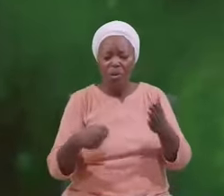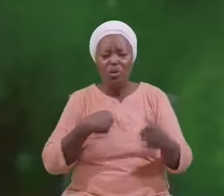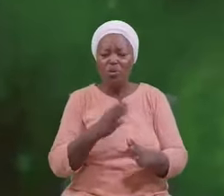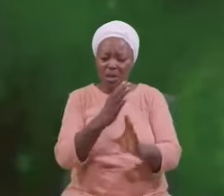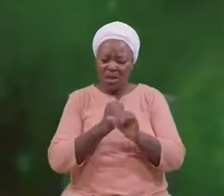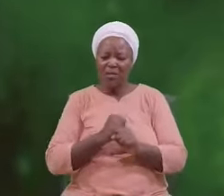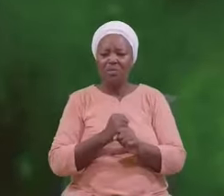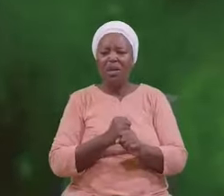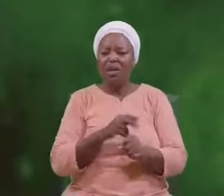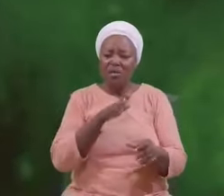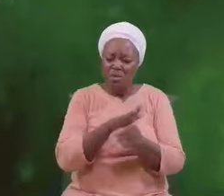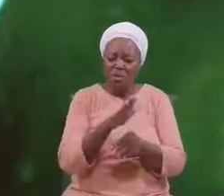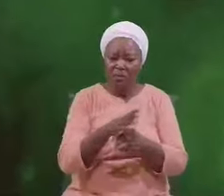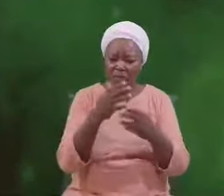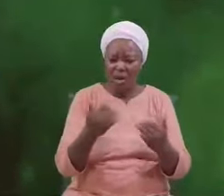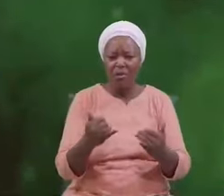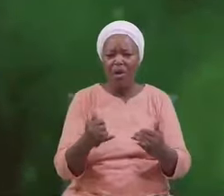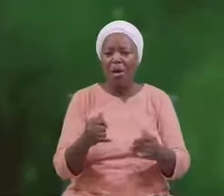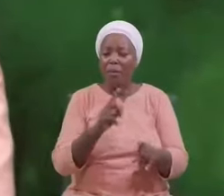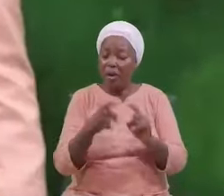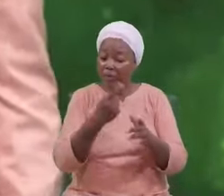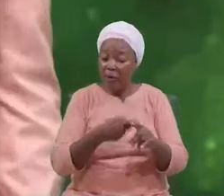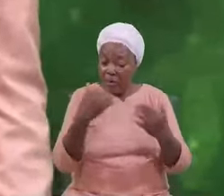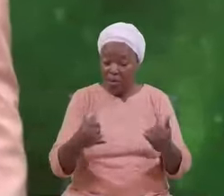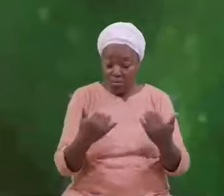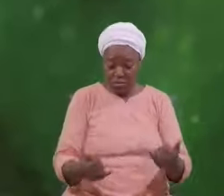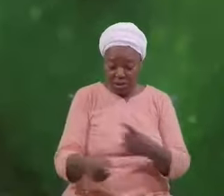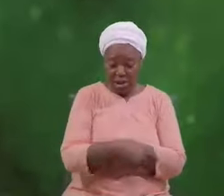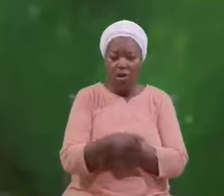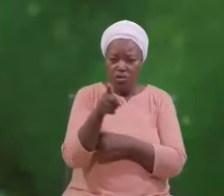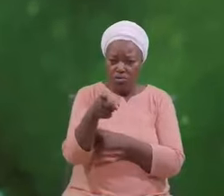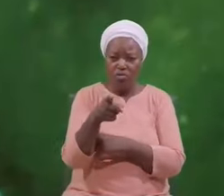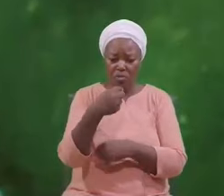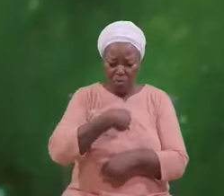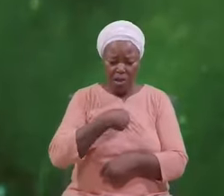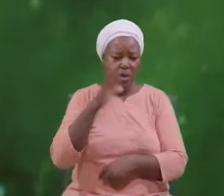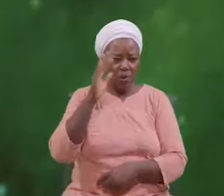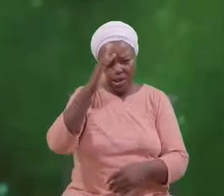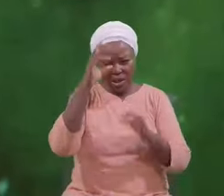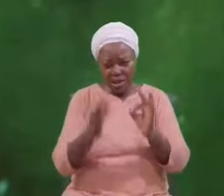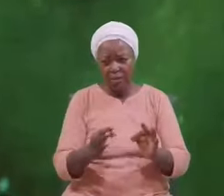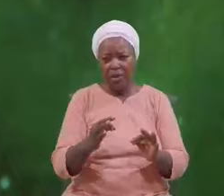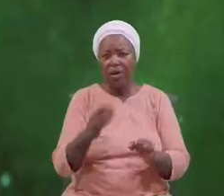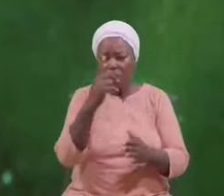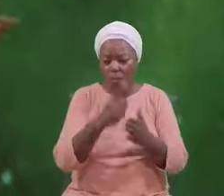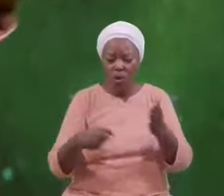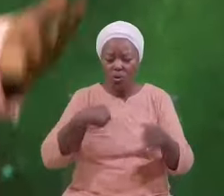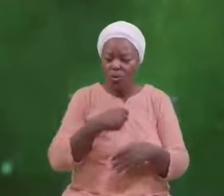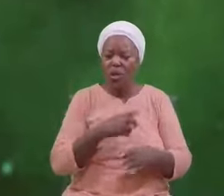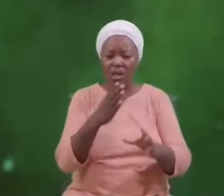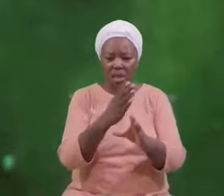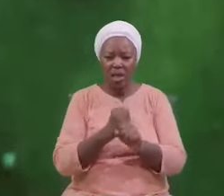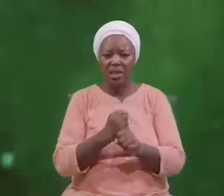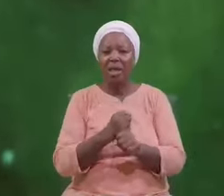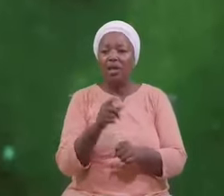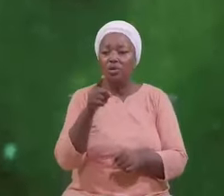pris beaucoup de temps. Mais dorénavant, aujourd'hui, nous allons déterminer, nous allons décider ce que nous obtenons. Vous